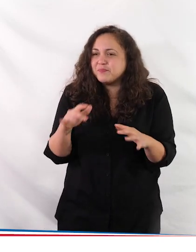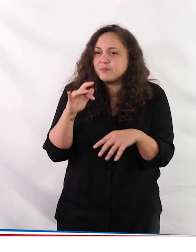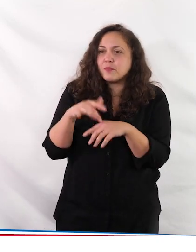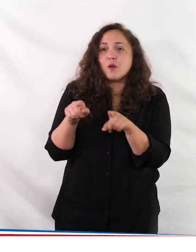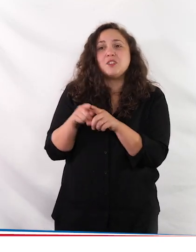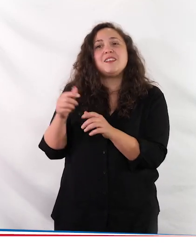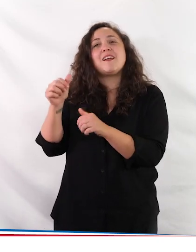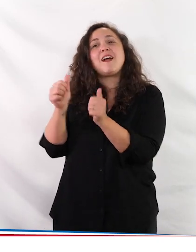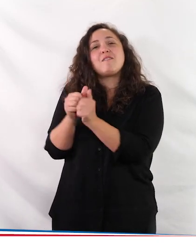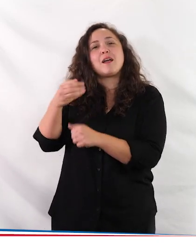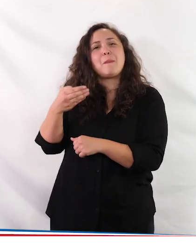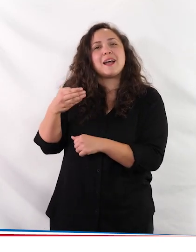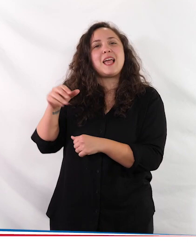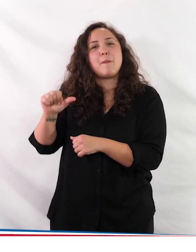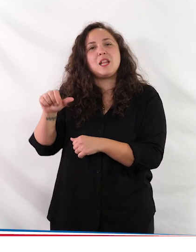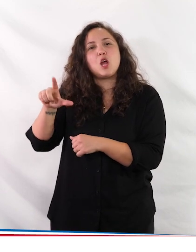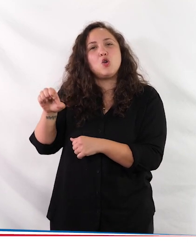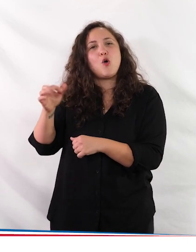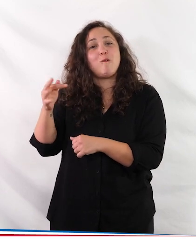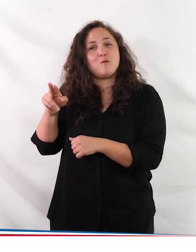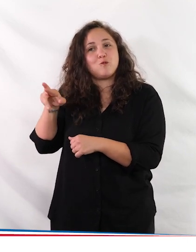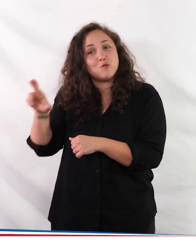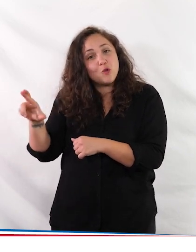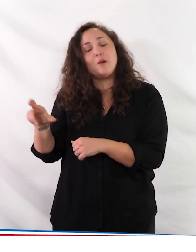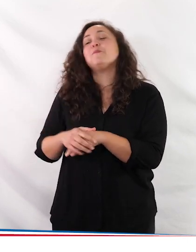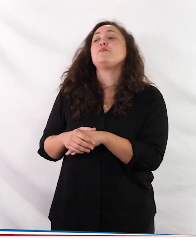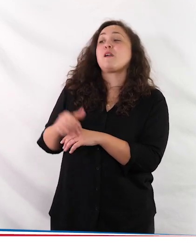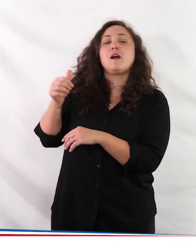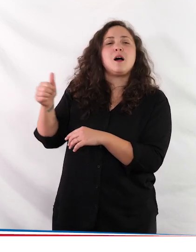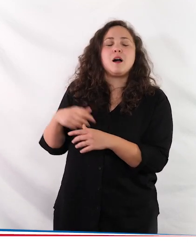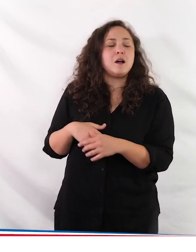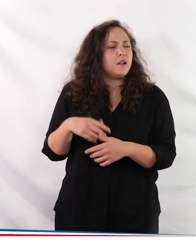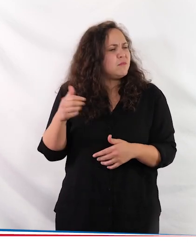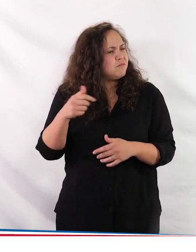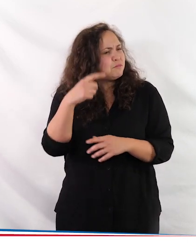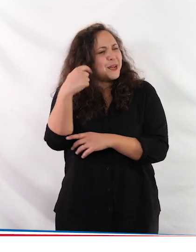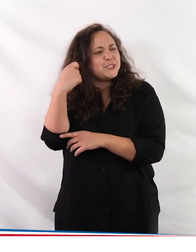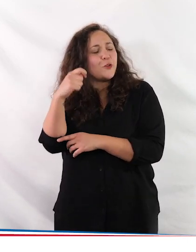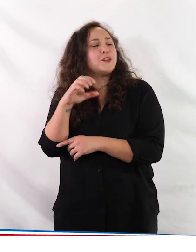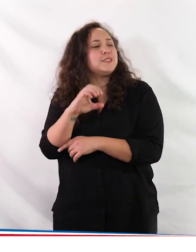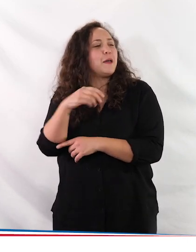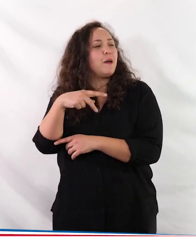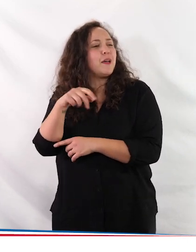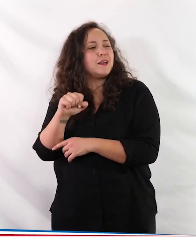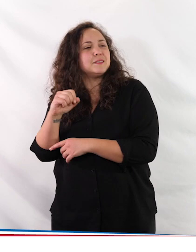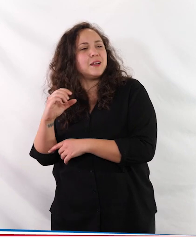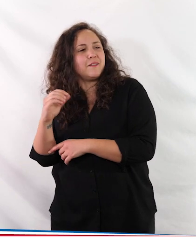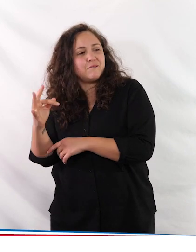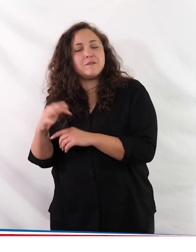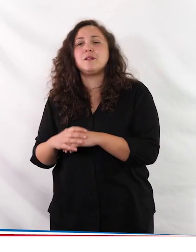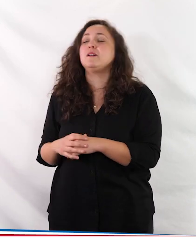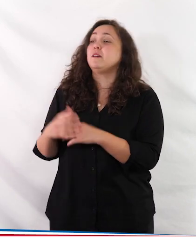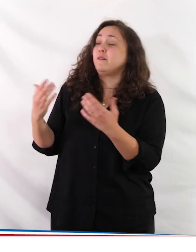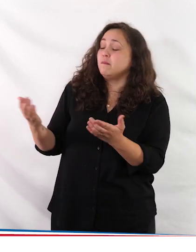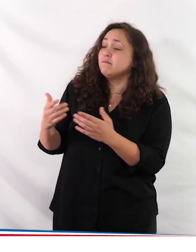chose d'extraordinaire, et avec Marie-Amélie Le Fur qui présidente du CPSF, voilà, le CPSF, Comité paralympique du sport français.